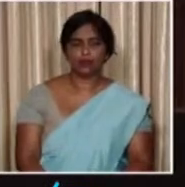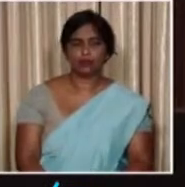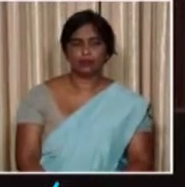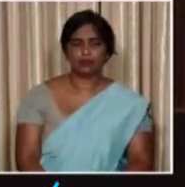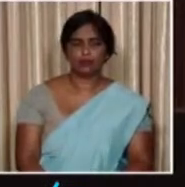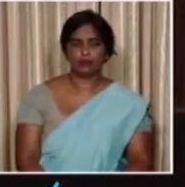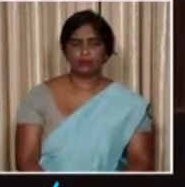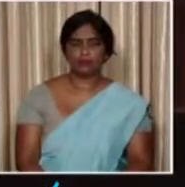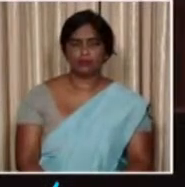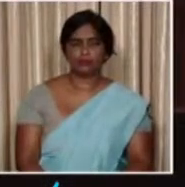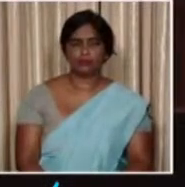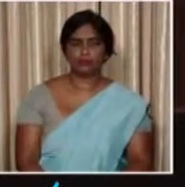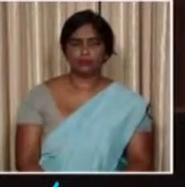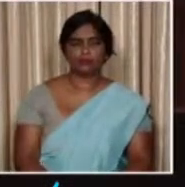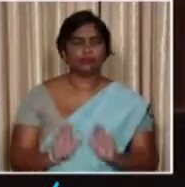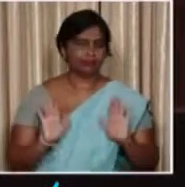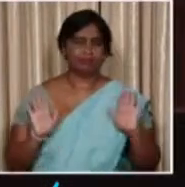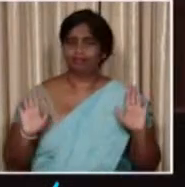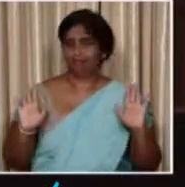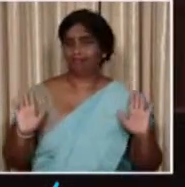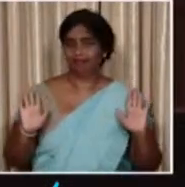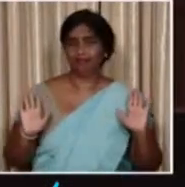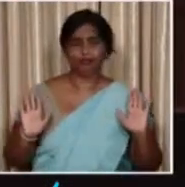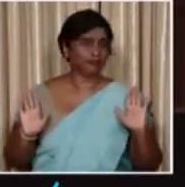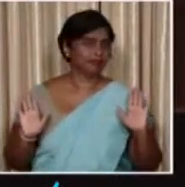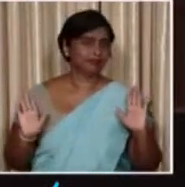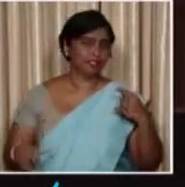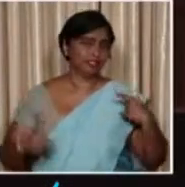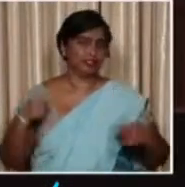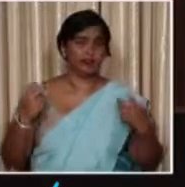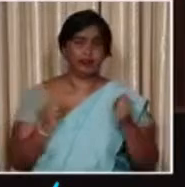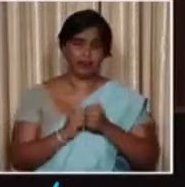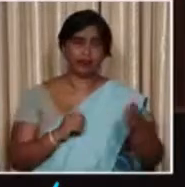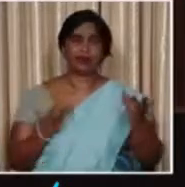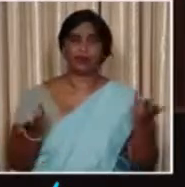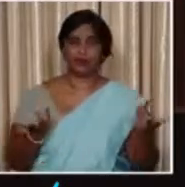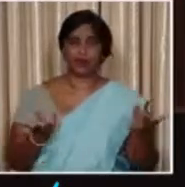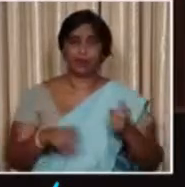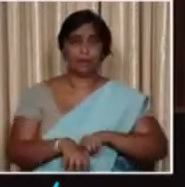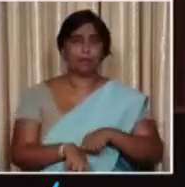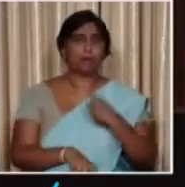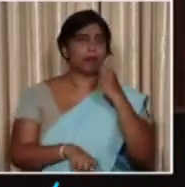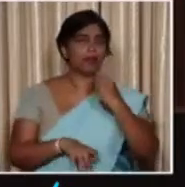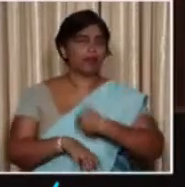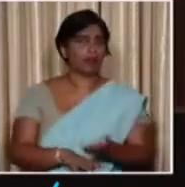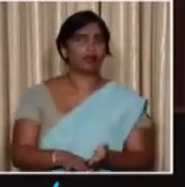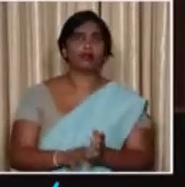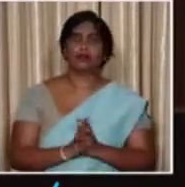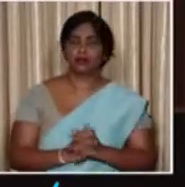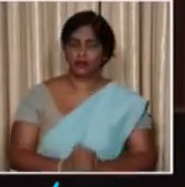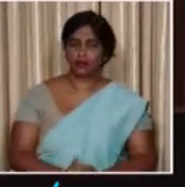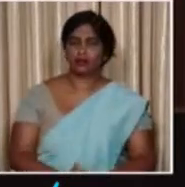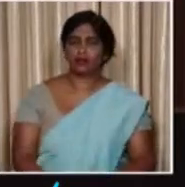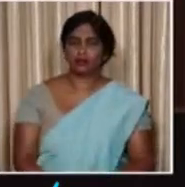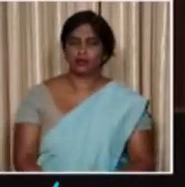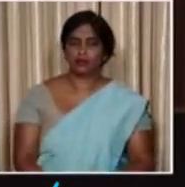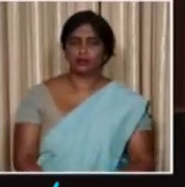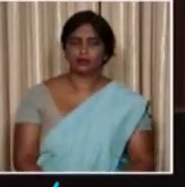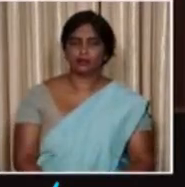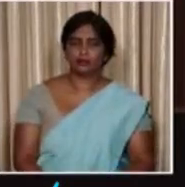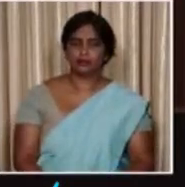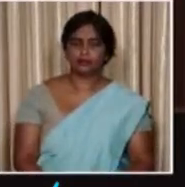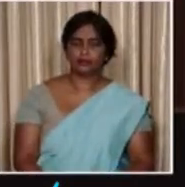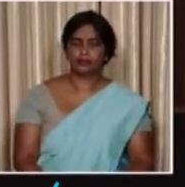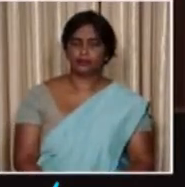දැසිරි. අර ගරු කතානායකතුමා. මේක විවාද කරන්න නැතුව අද වැඩ කරගෙන යමු. දැන් කය භාගයක් ගිහින්. ගරු කතානායකතුමා මම මේ කය භාගයක් ගිහිල්ලා ගරු